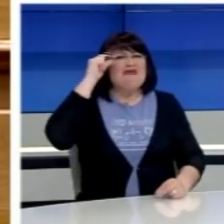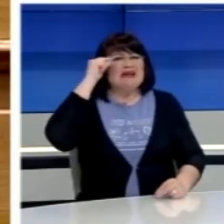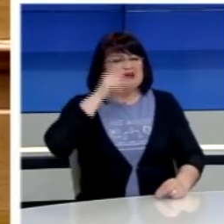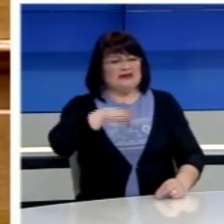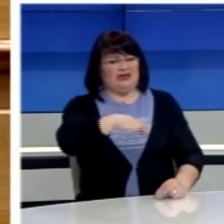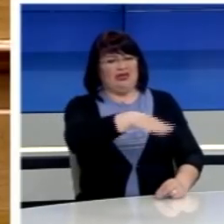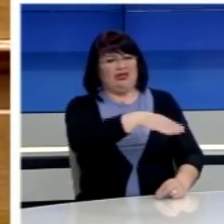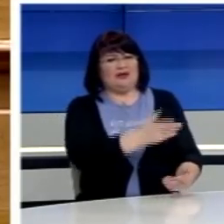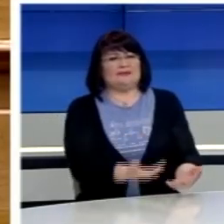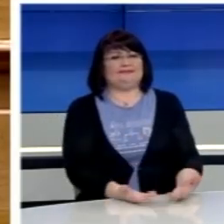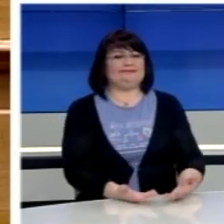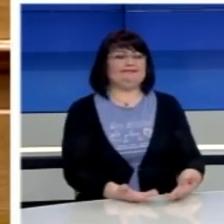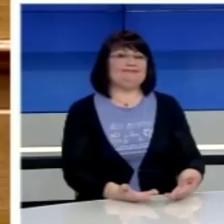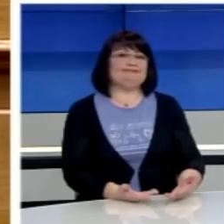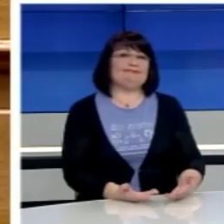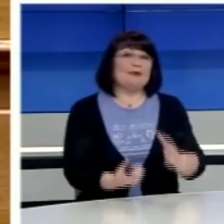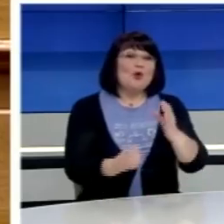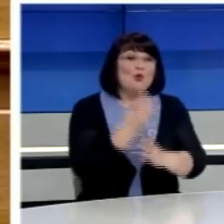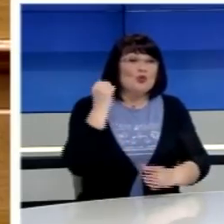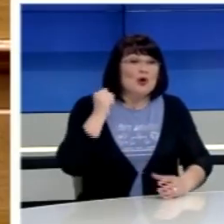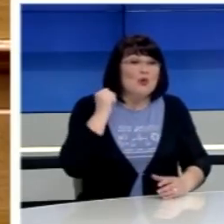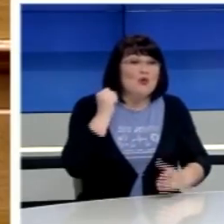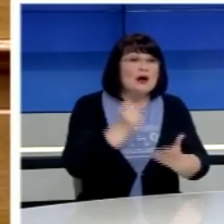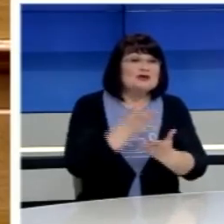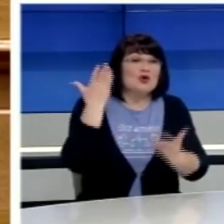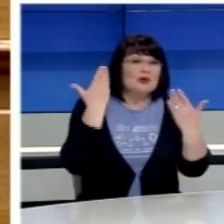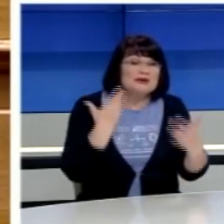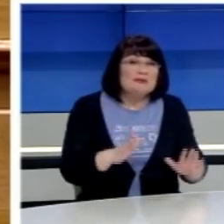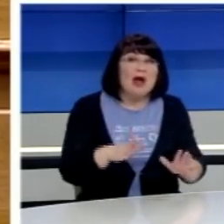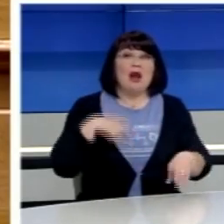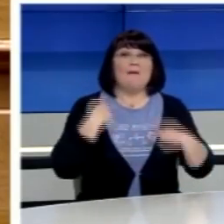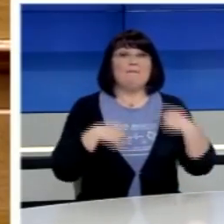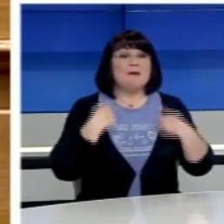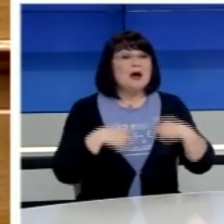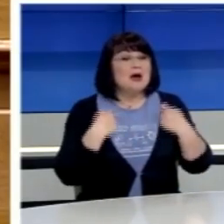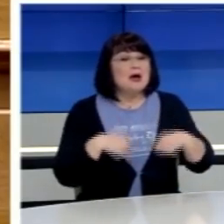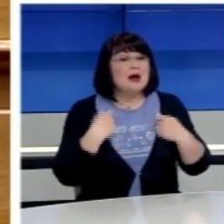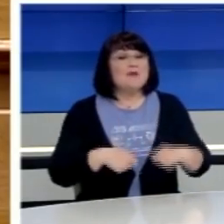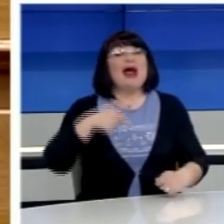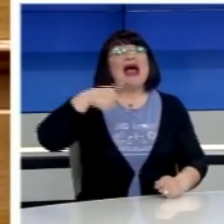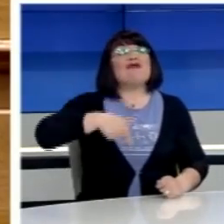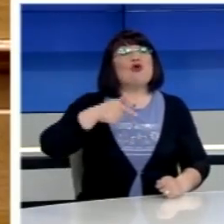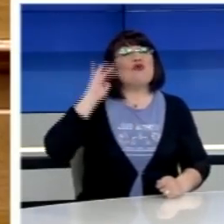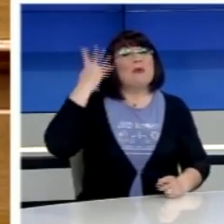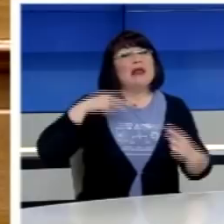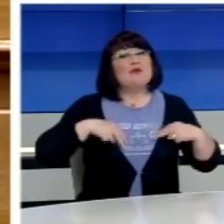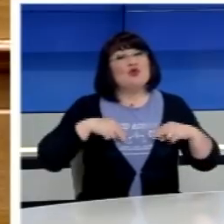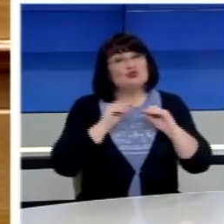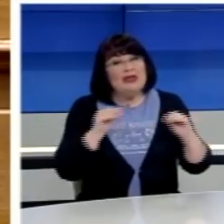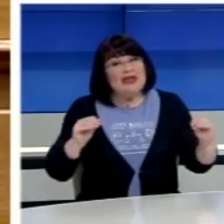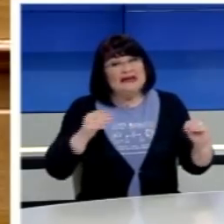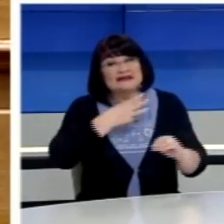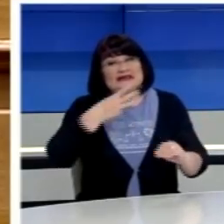σε κράτη με ισχυρή κουλτούρα αξιολόγησης. Για να αναφέρω και μια φράση του κυρίου Γαβρόγλου που μας έλεγε ότι